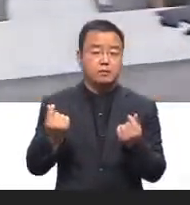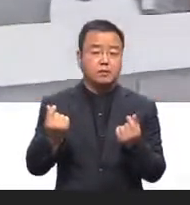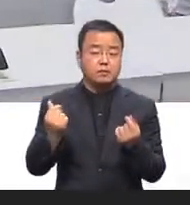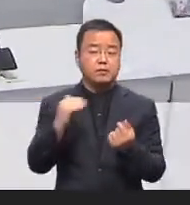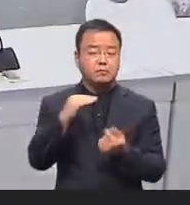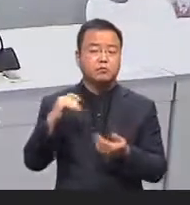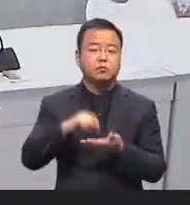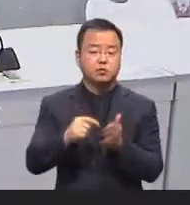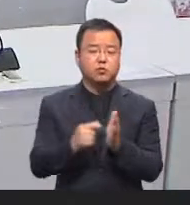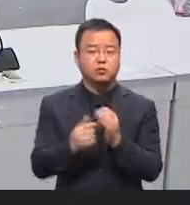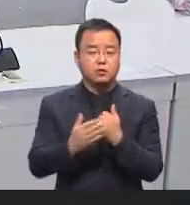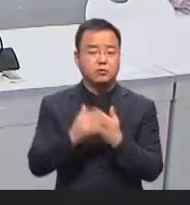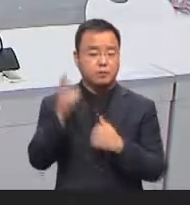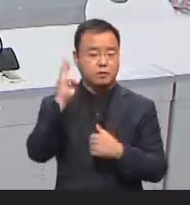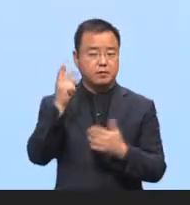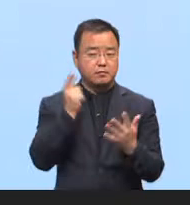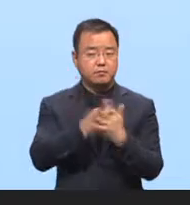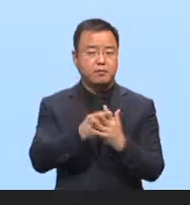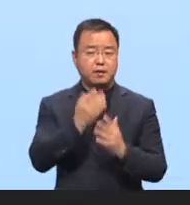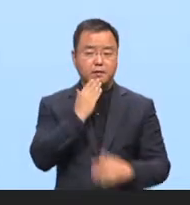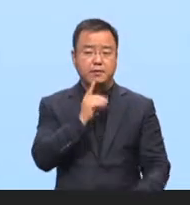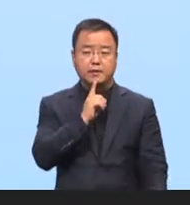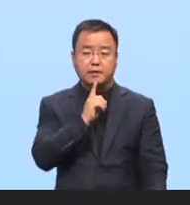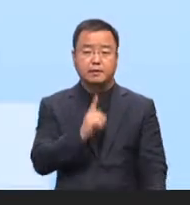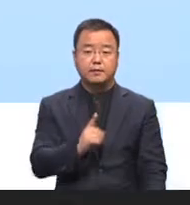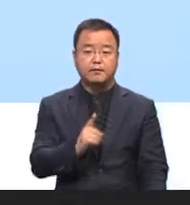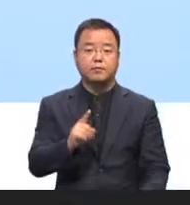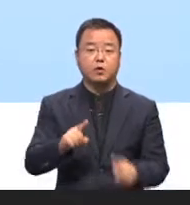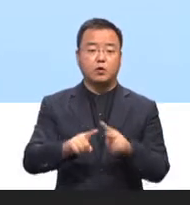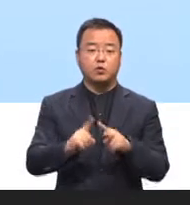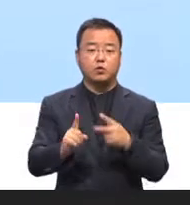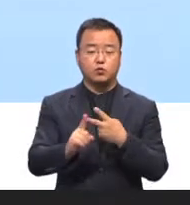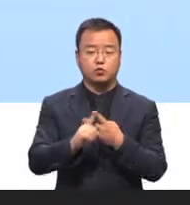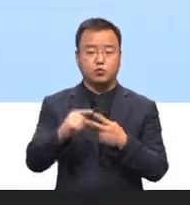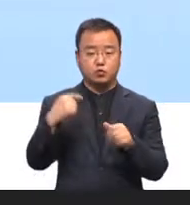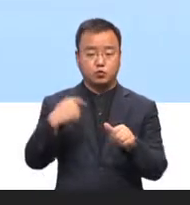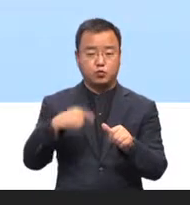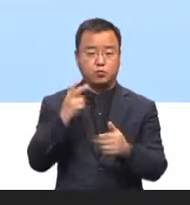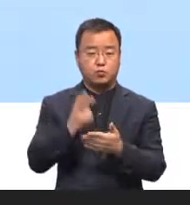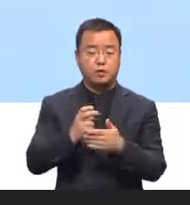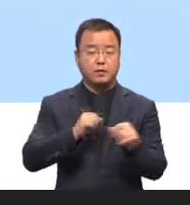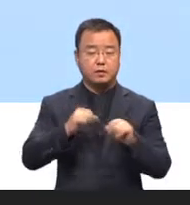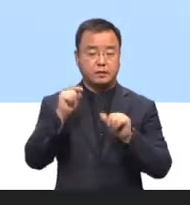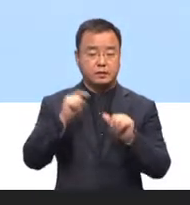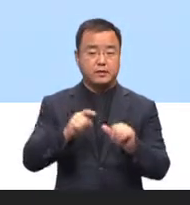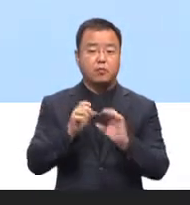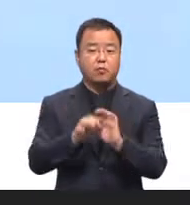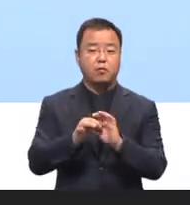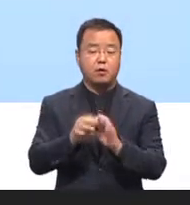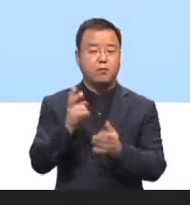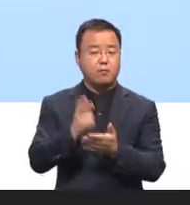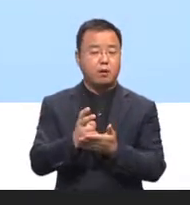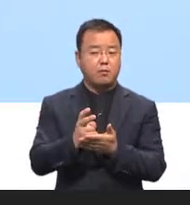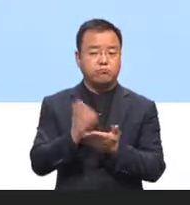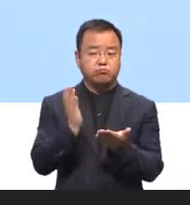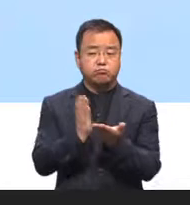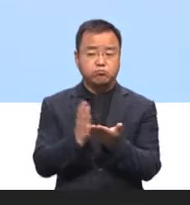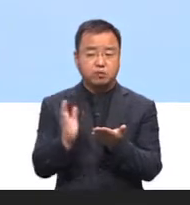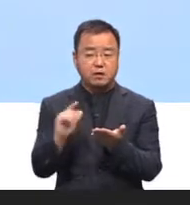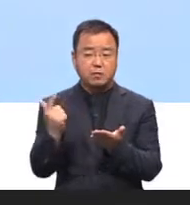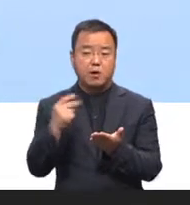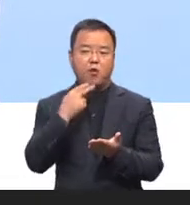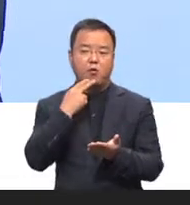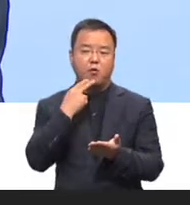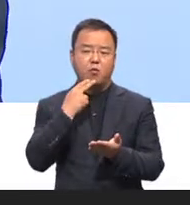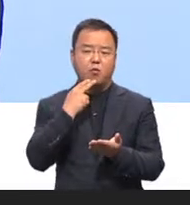예측 가능했다고 봤습니다. 초중등교육법 시행령 등 관련 법상 위법사항이 없으며 대부분